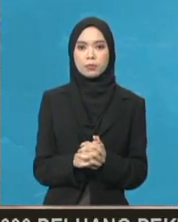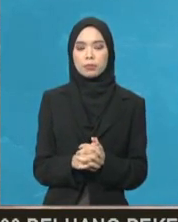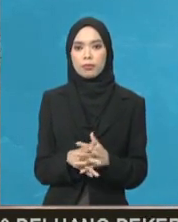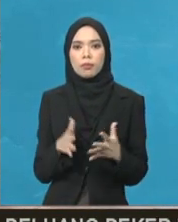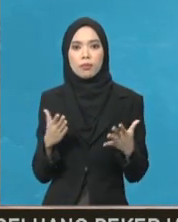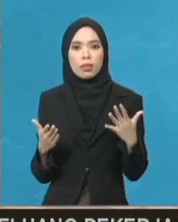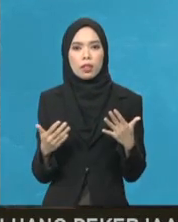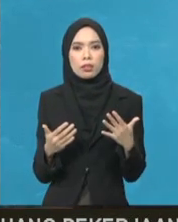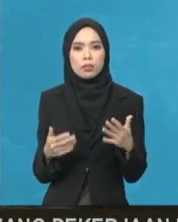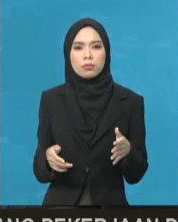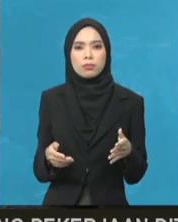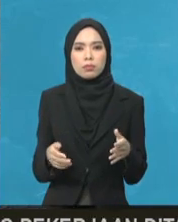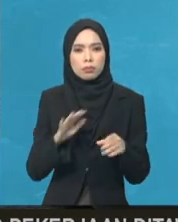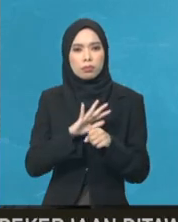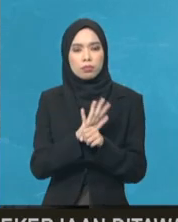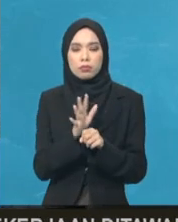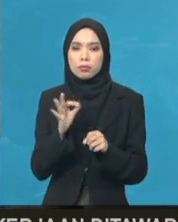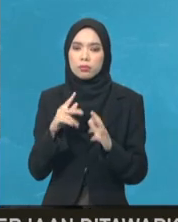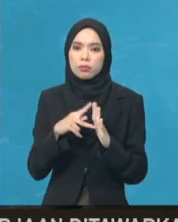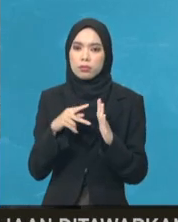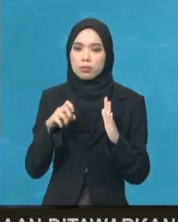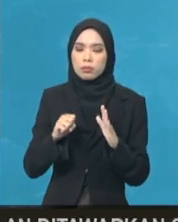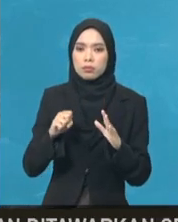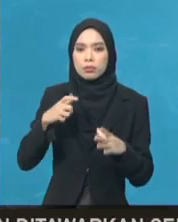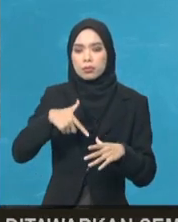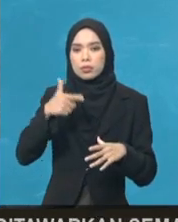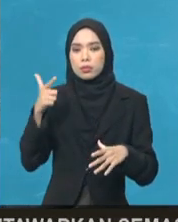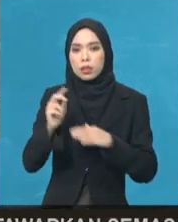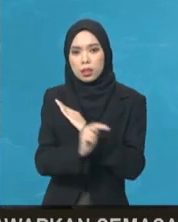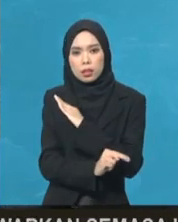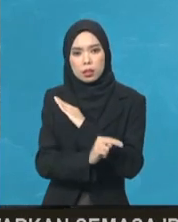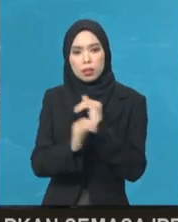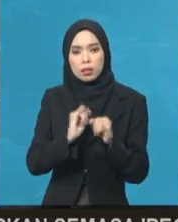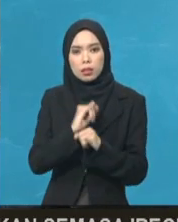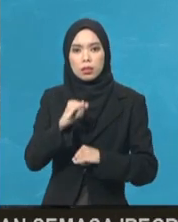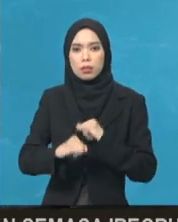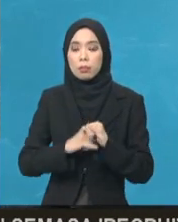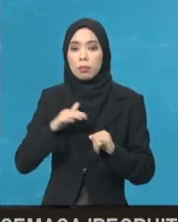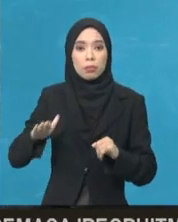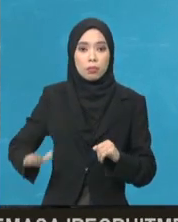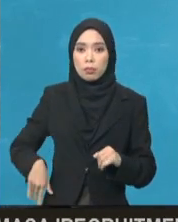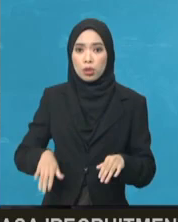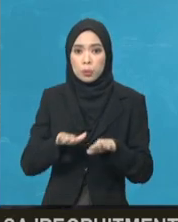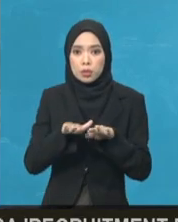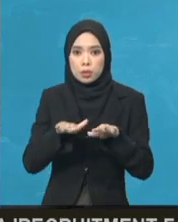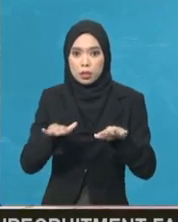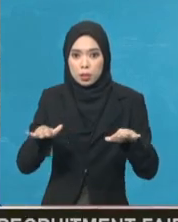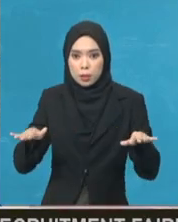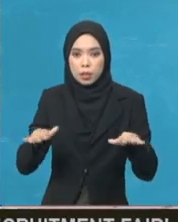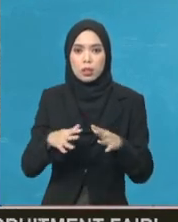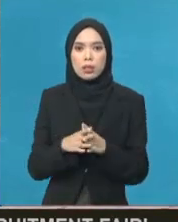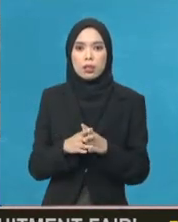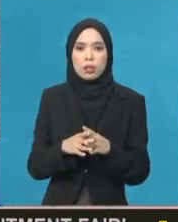Hai memandangkan keadaan dan situasi cash-cash kepingin srontol dan antarbangsa masih belum stabil rakyat dan penduduk